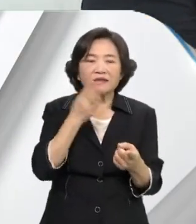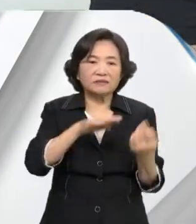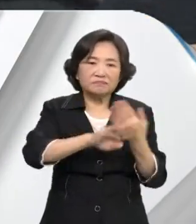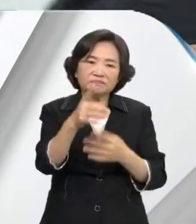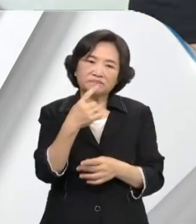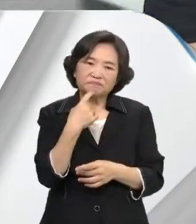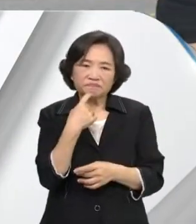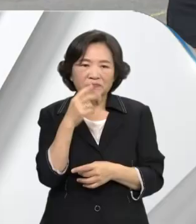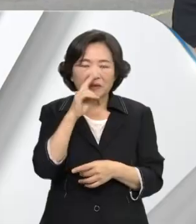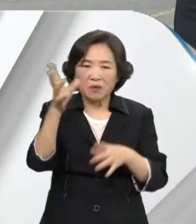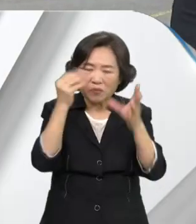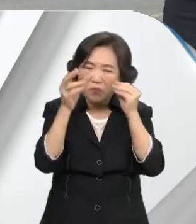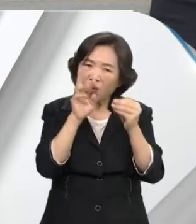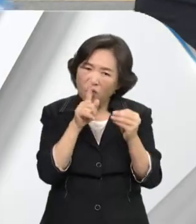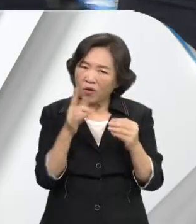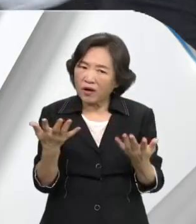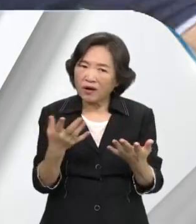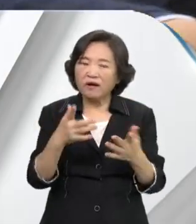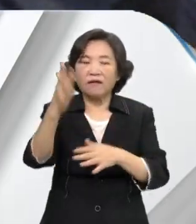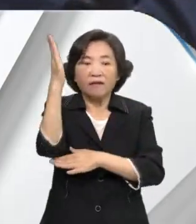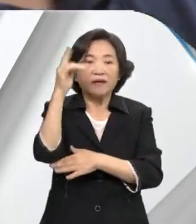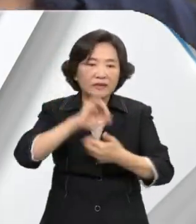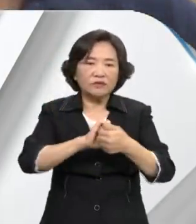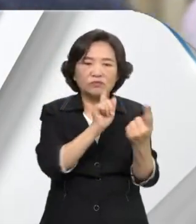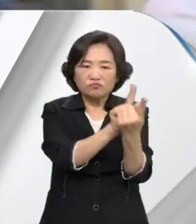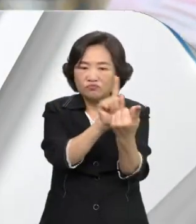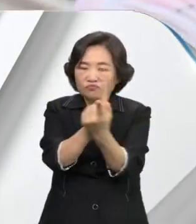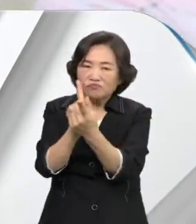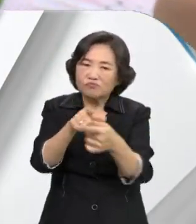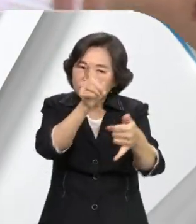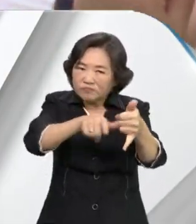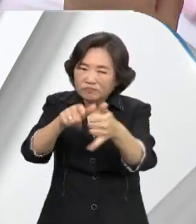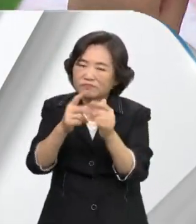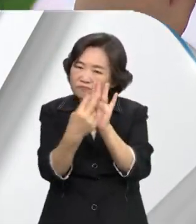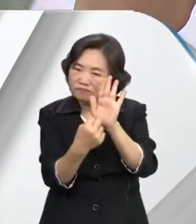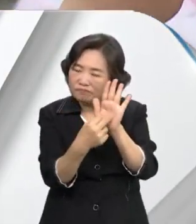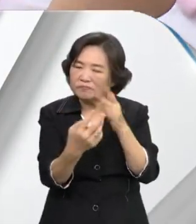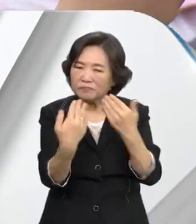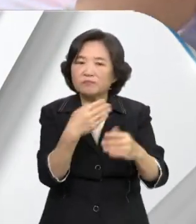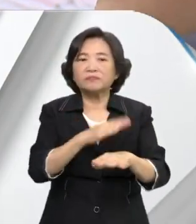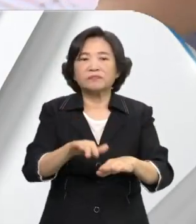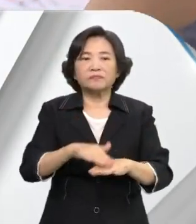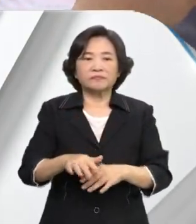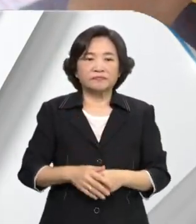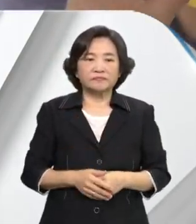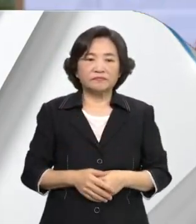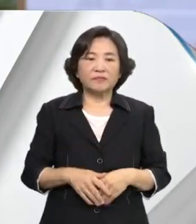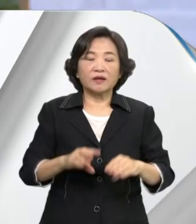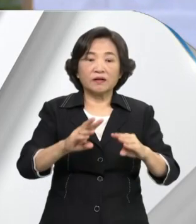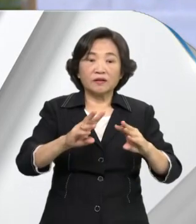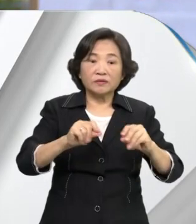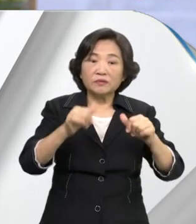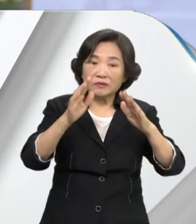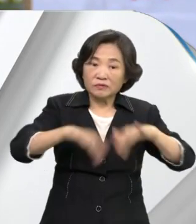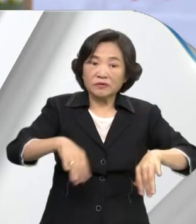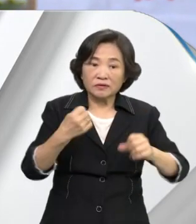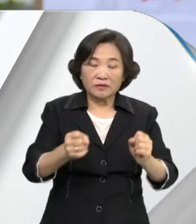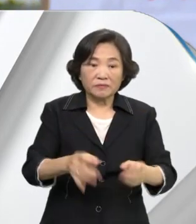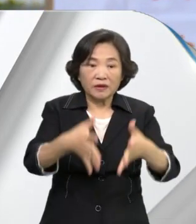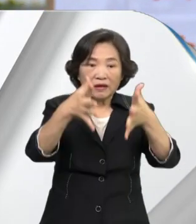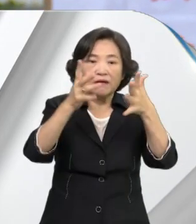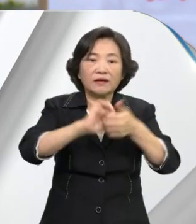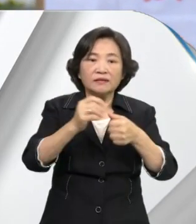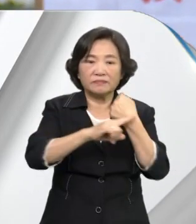解，也是自信不了解，市府为一对一面对面来说明。针对重建的土地分配，才得为超